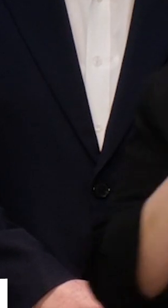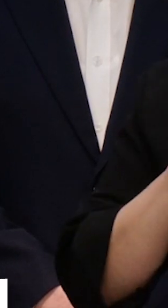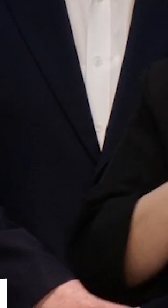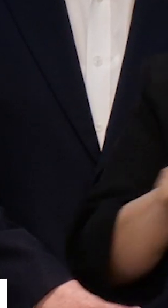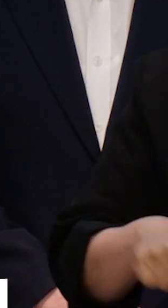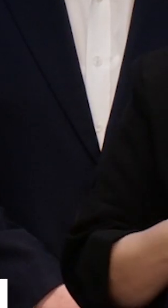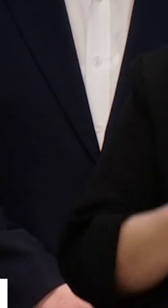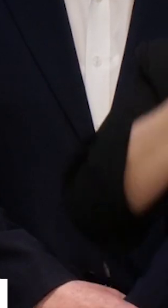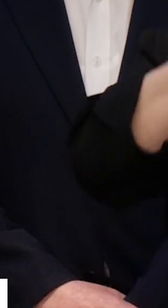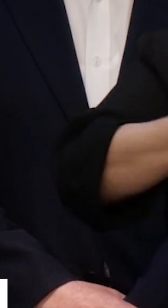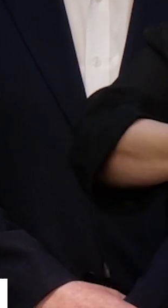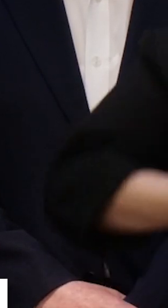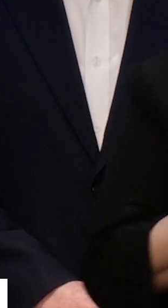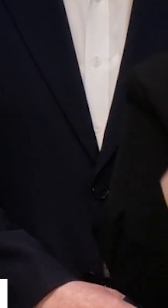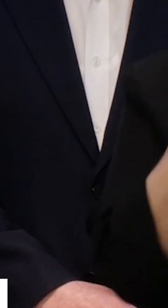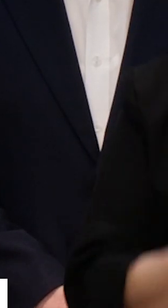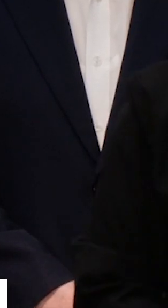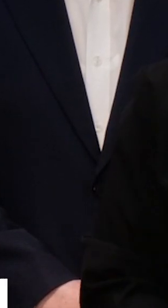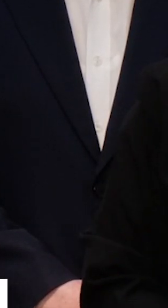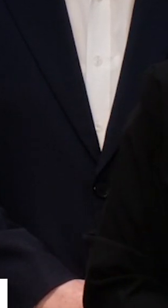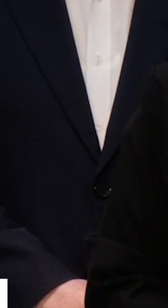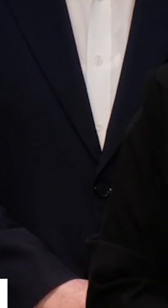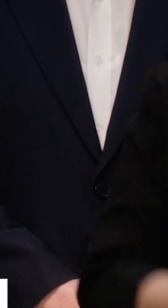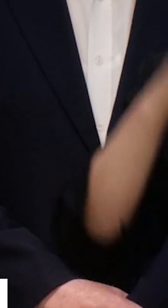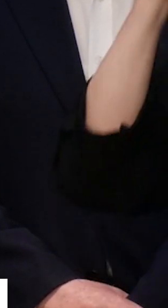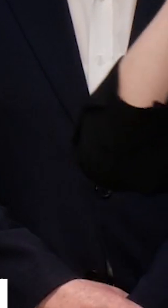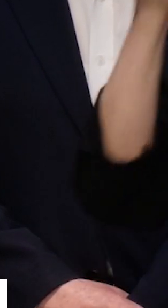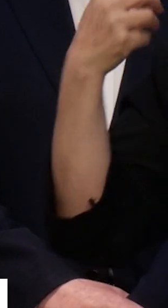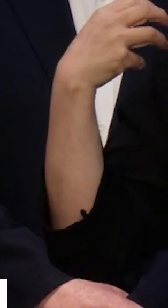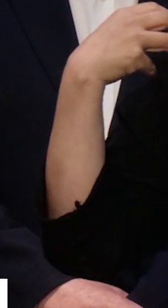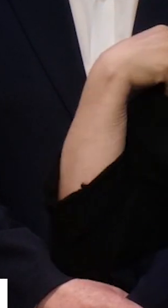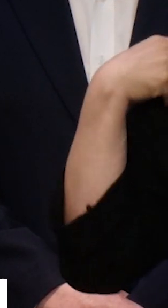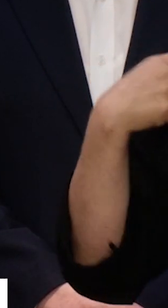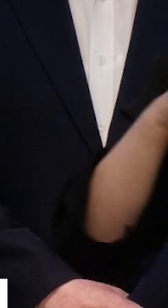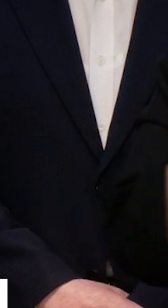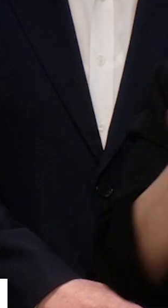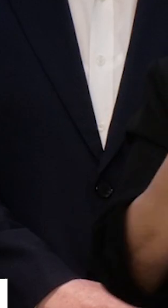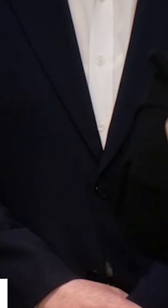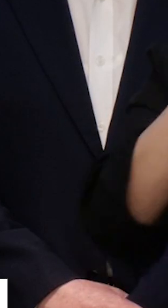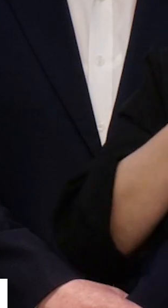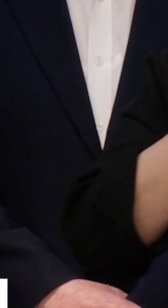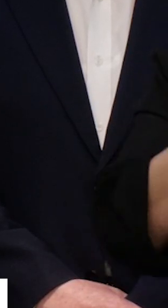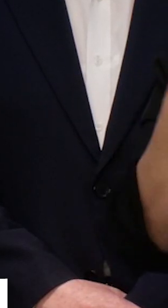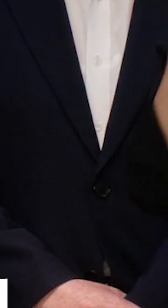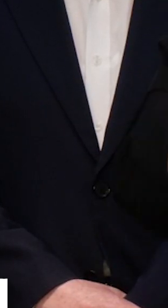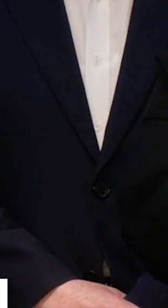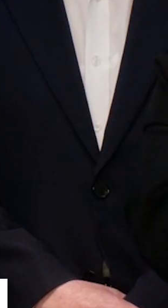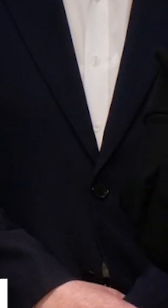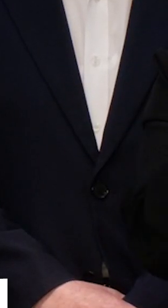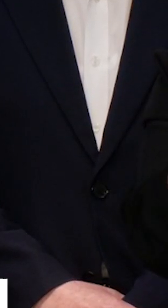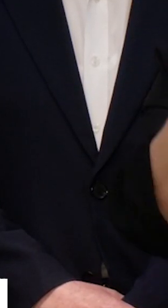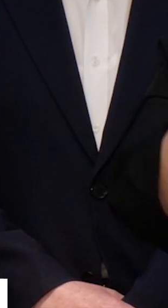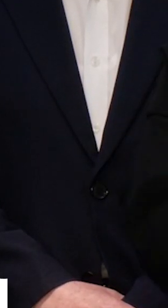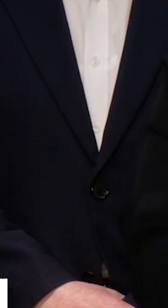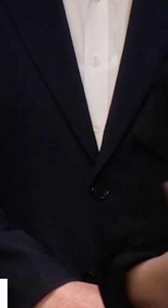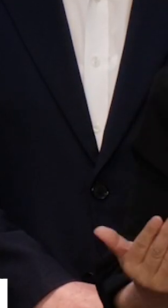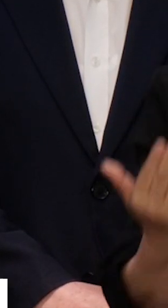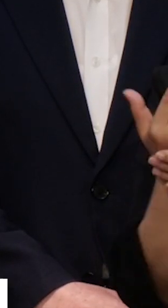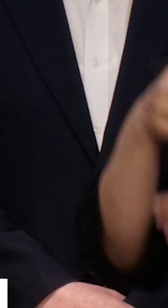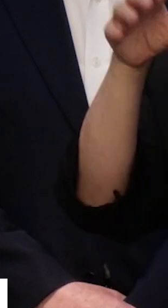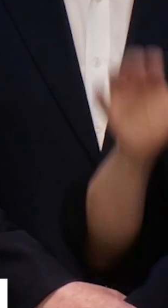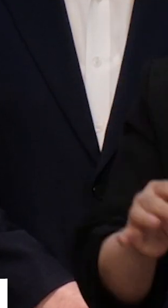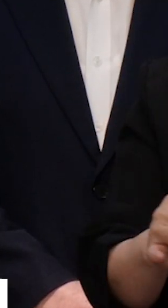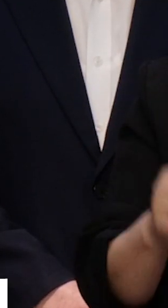행보입니다. 대통령의 책무는 국민의 생명과 안전을 지키는 것인데 재난에는 보이지 않던